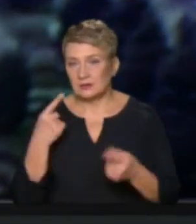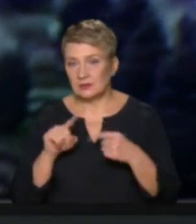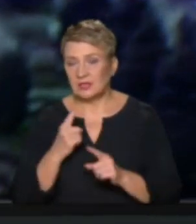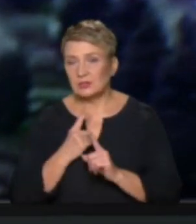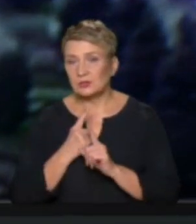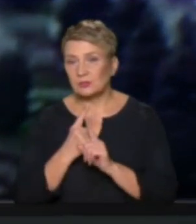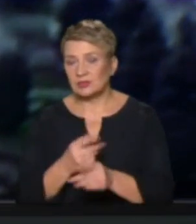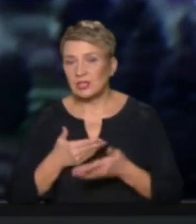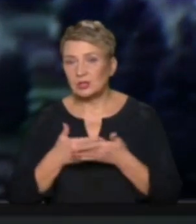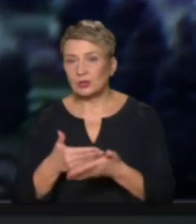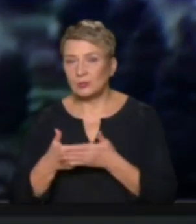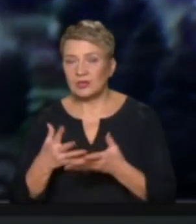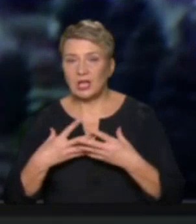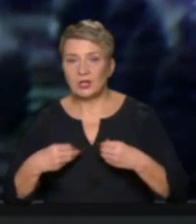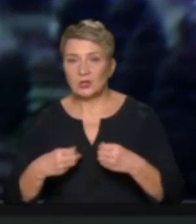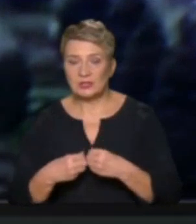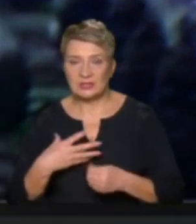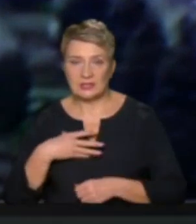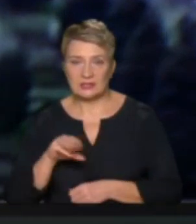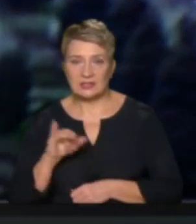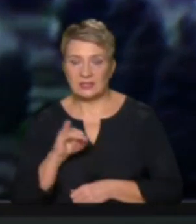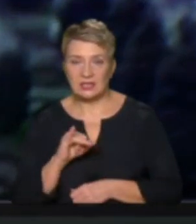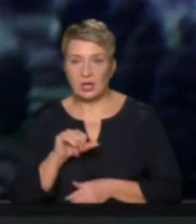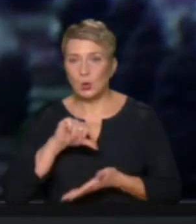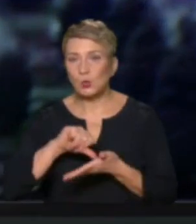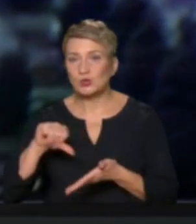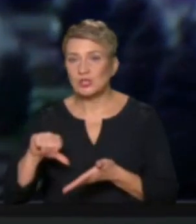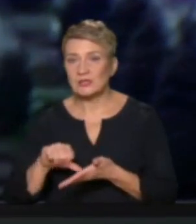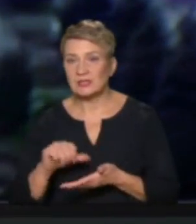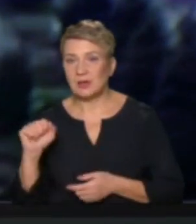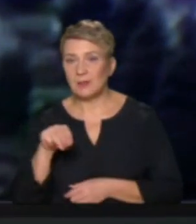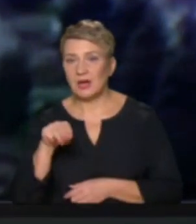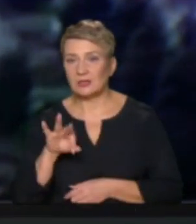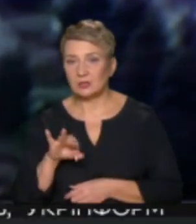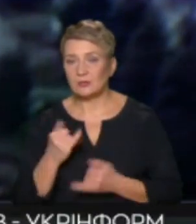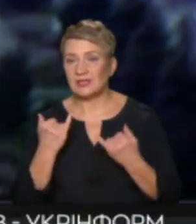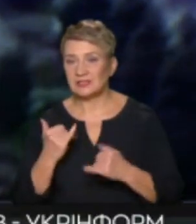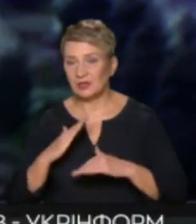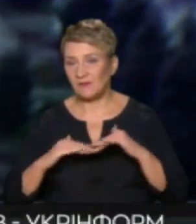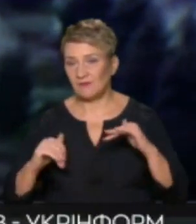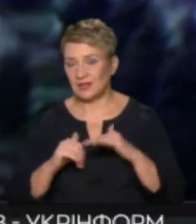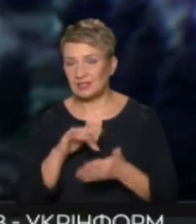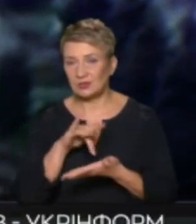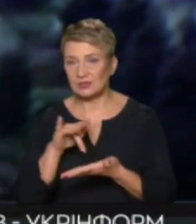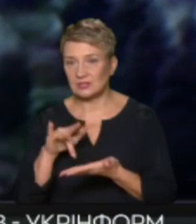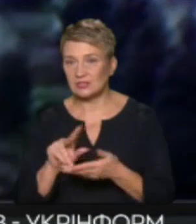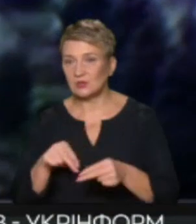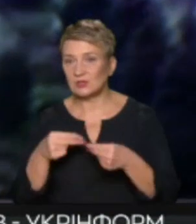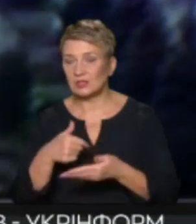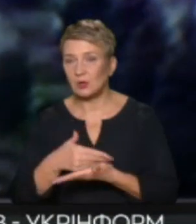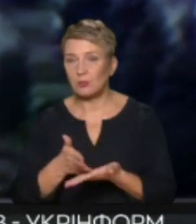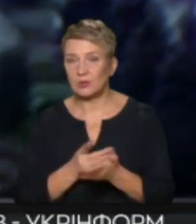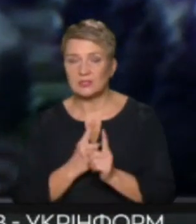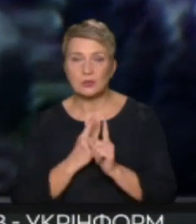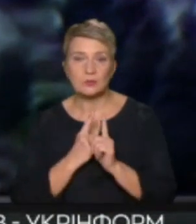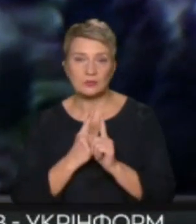супроводження допомоги родинам загиблих і учасникам АТО ООС. І насправді на сьогодні фахівці центру, вони надають цю послугу супроводу,